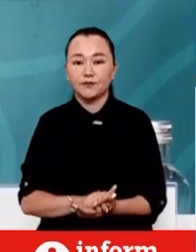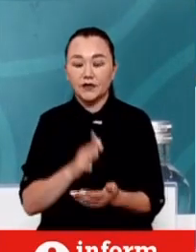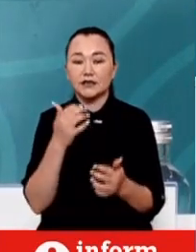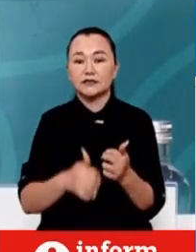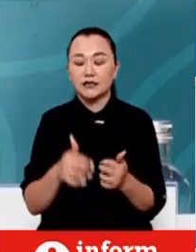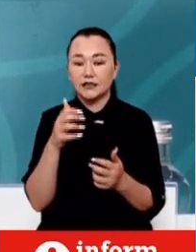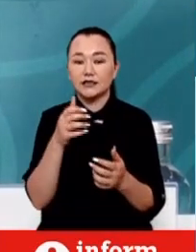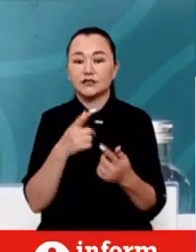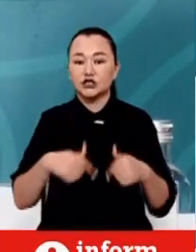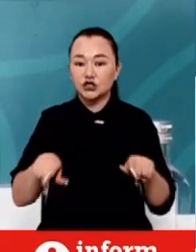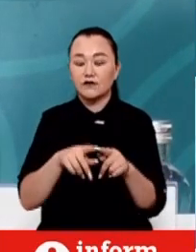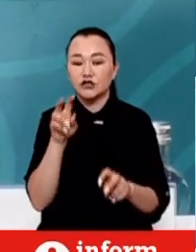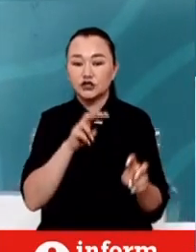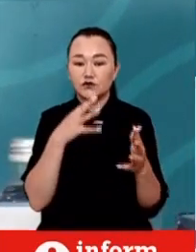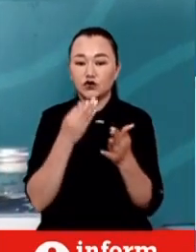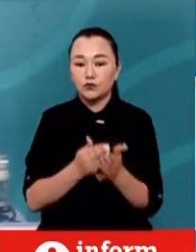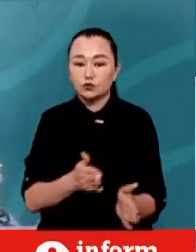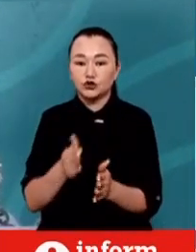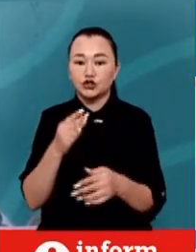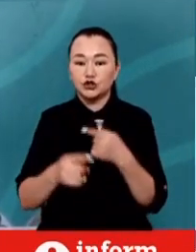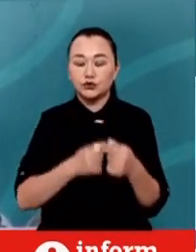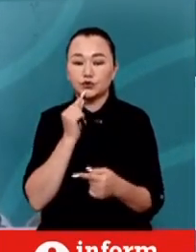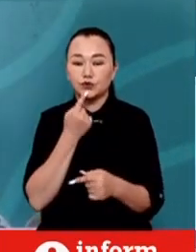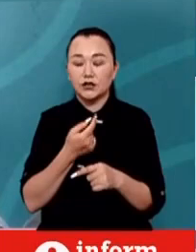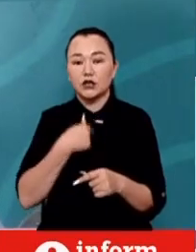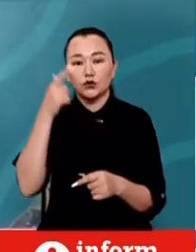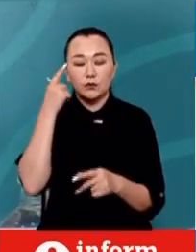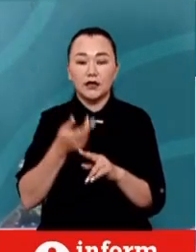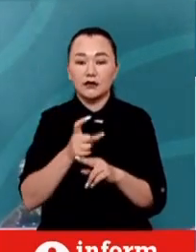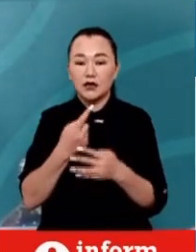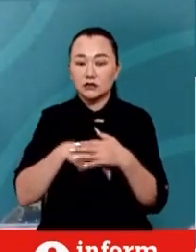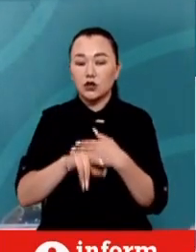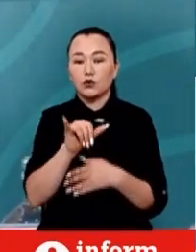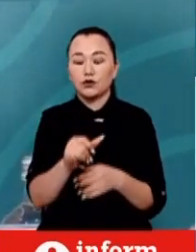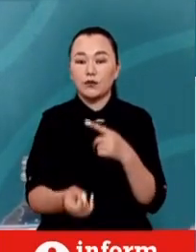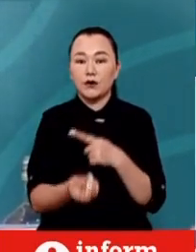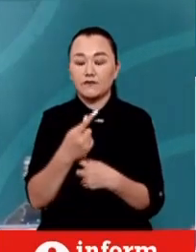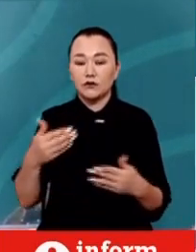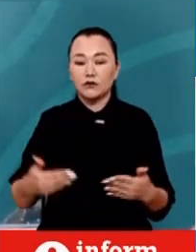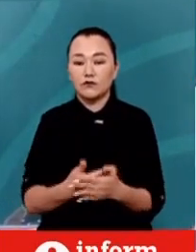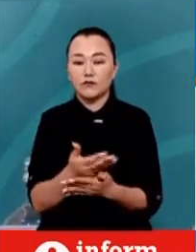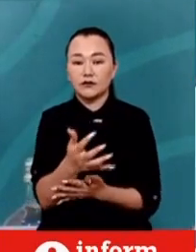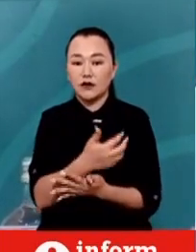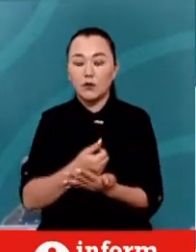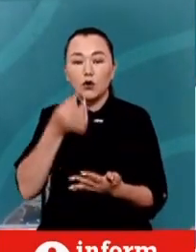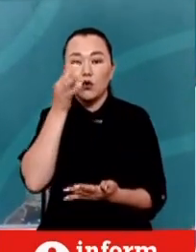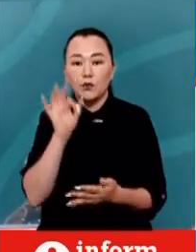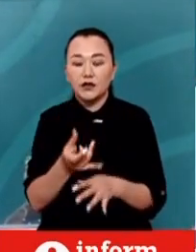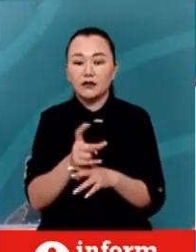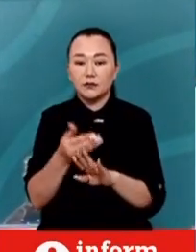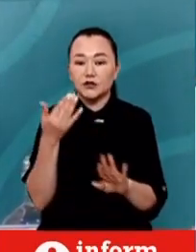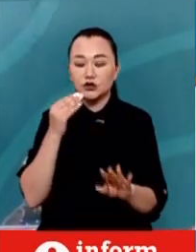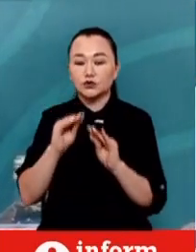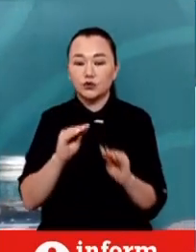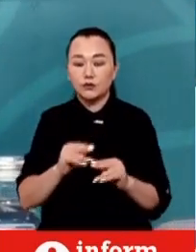Средние державы сегодня ищут свой путь через трудности. И я думаю, что и это означает, что у них появится новый набор навыков. Это прежде всего